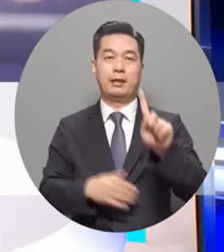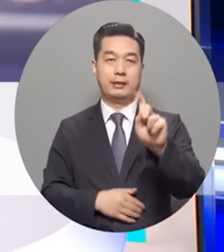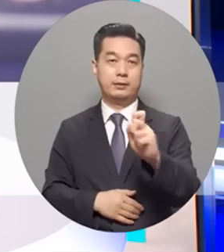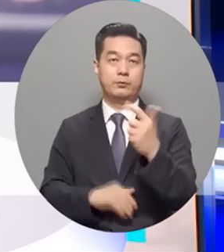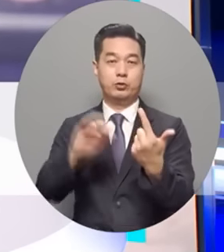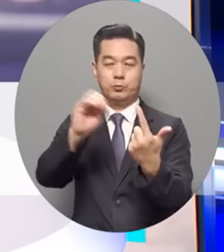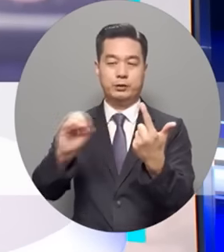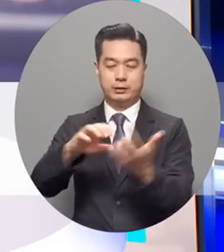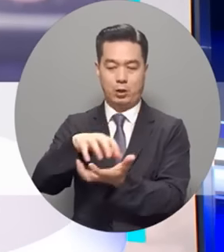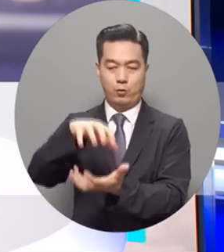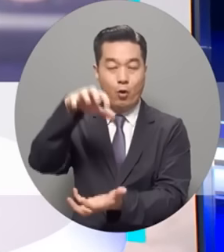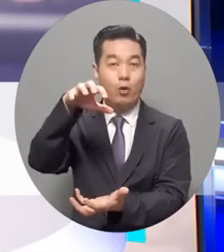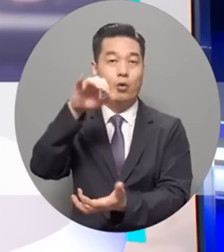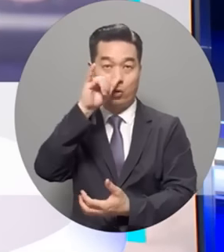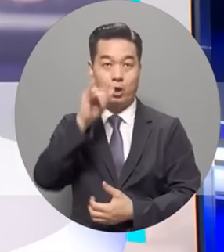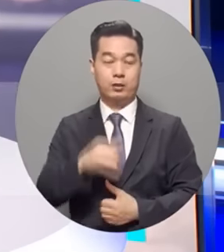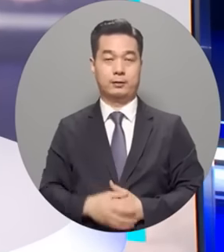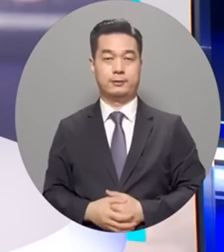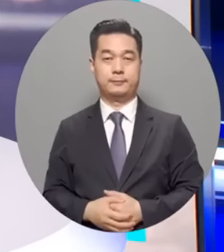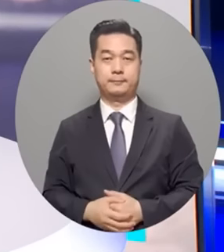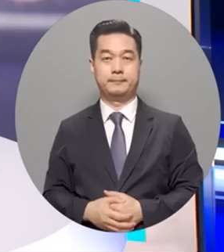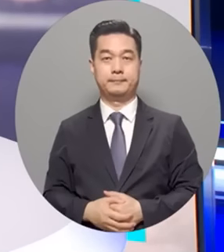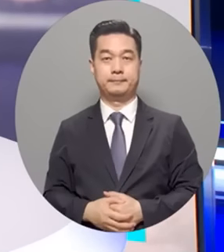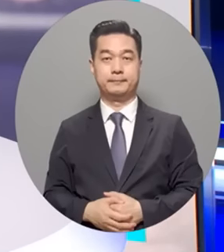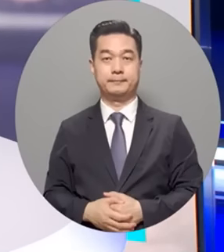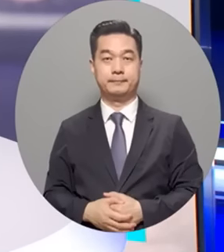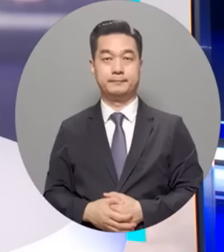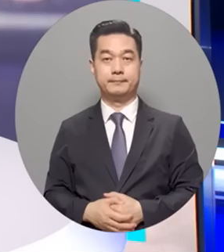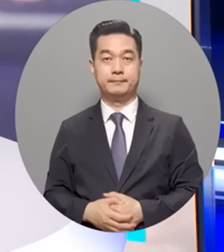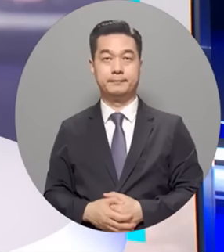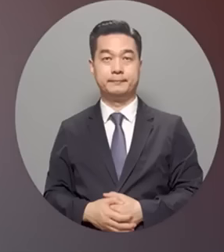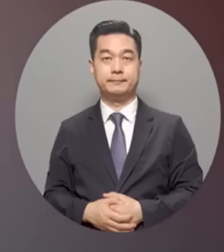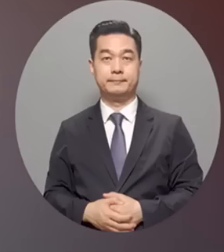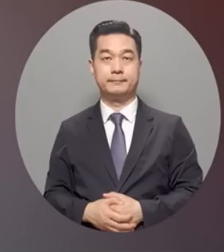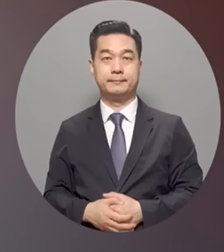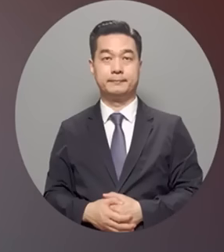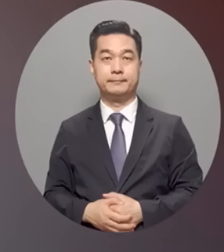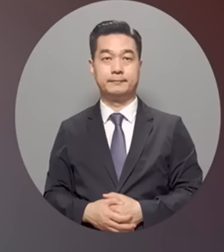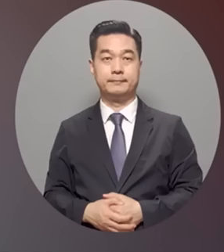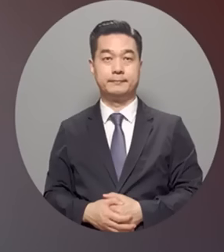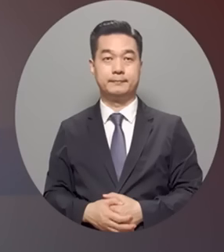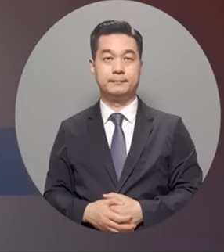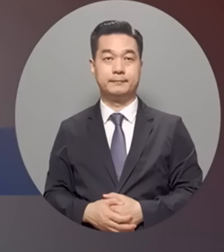가까이 늘었다고 합니다. 뉴욕에서 임경아 특파원의 보도입니다.